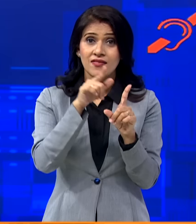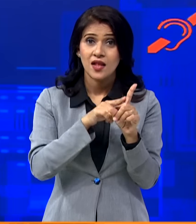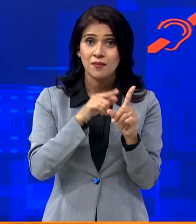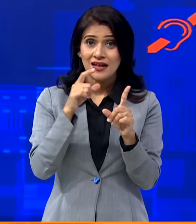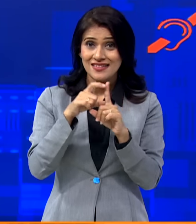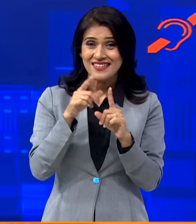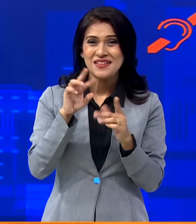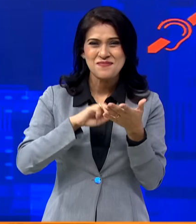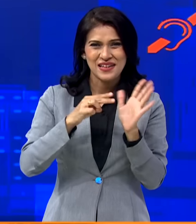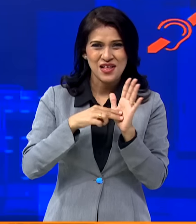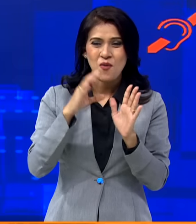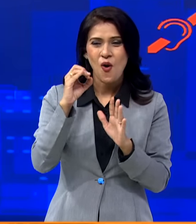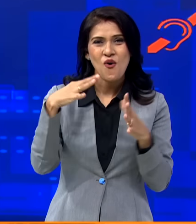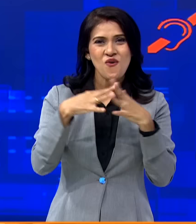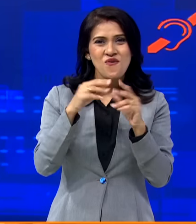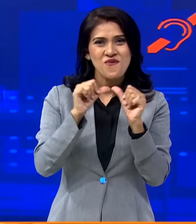समझ